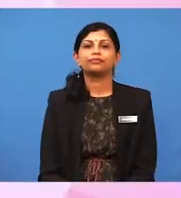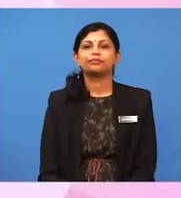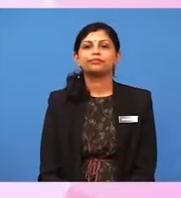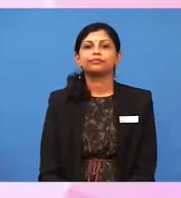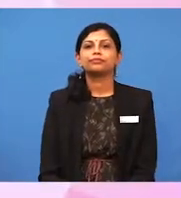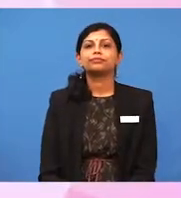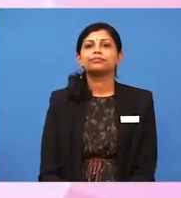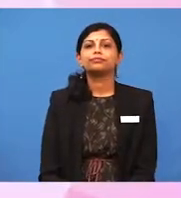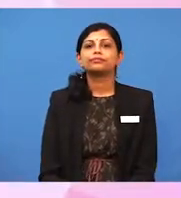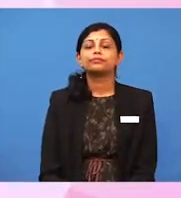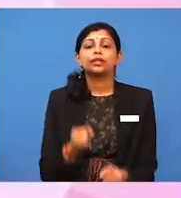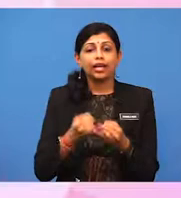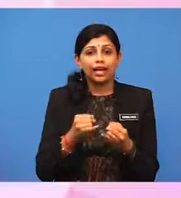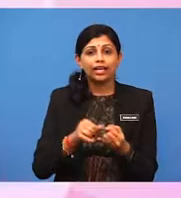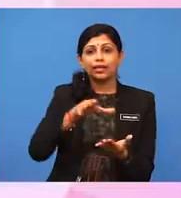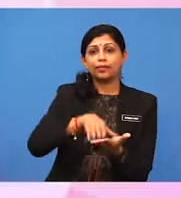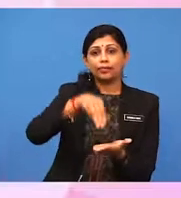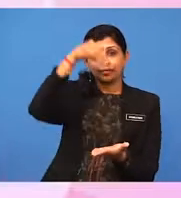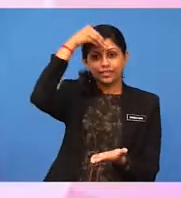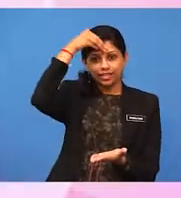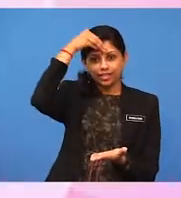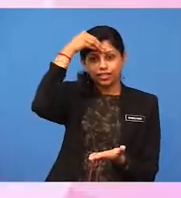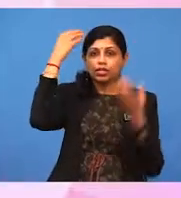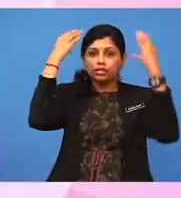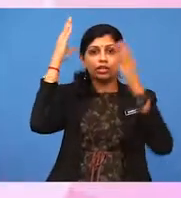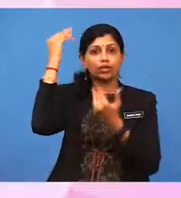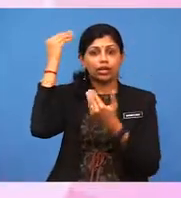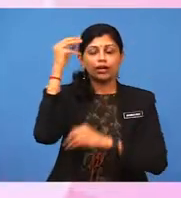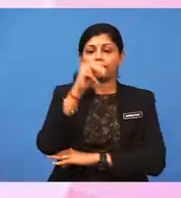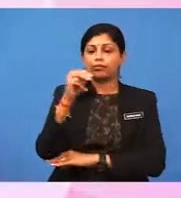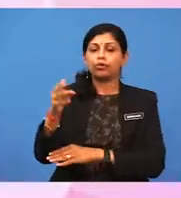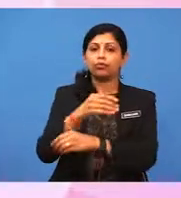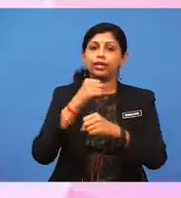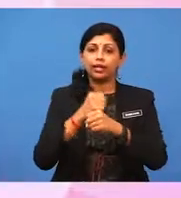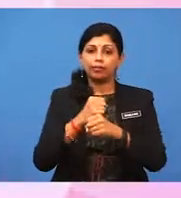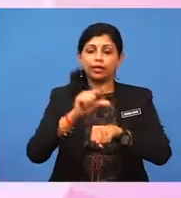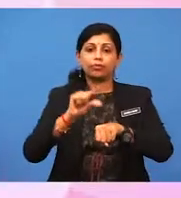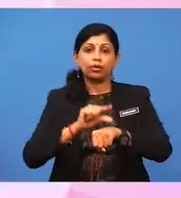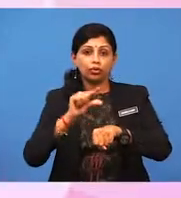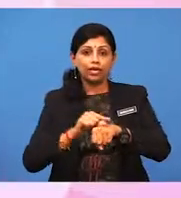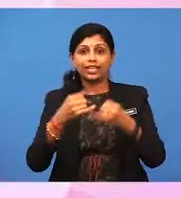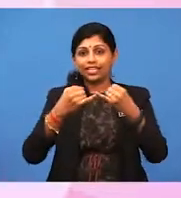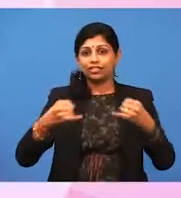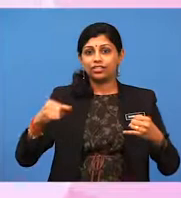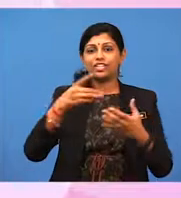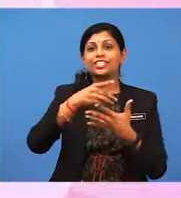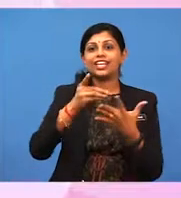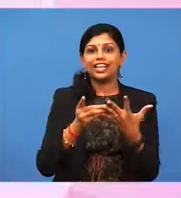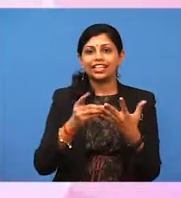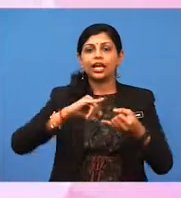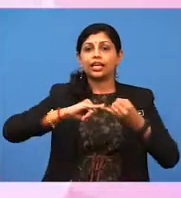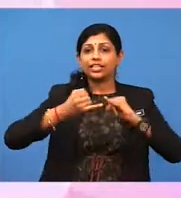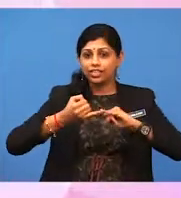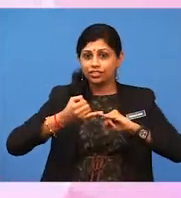Pada akhir pembelajaran, cikgu harap murid-murid dapat pertama, menggunakan jenis data integer